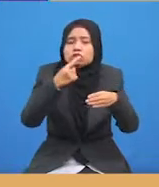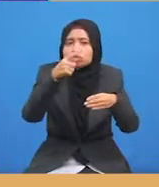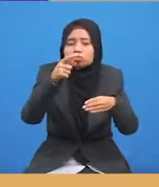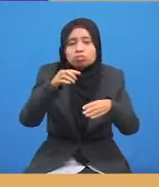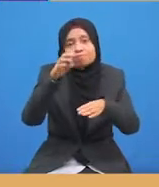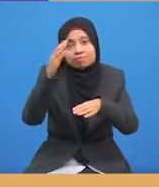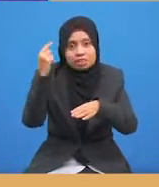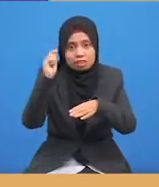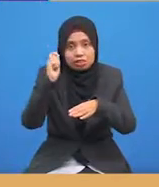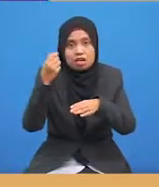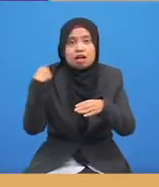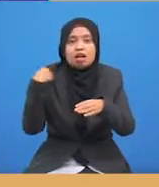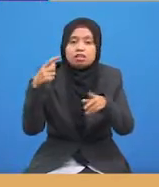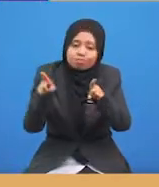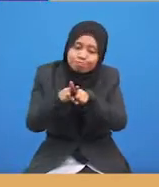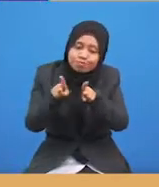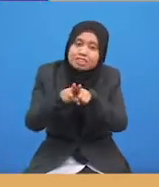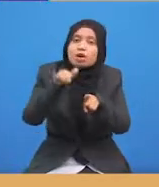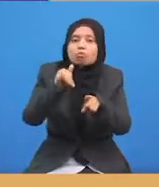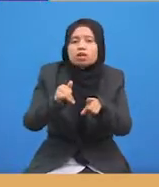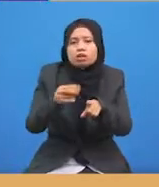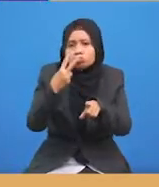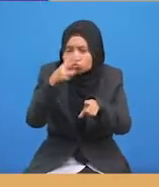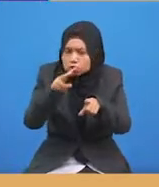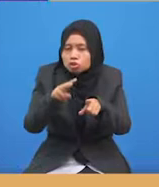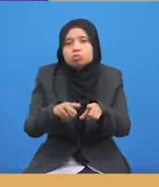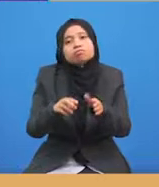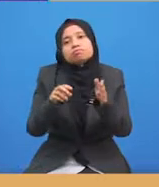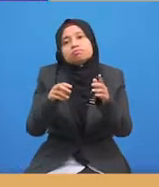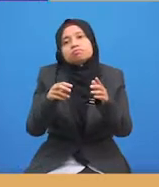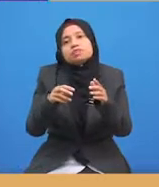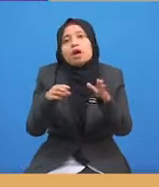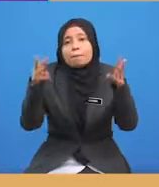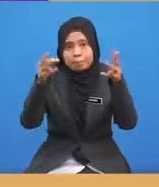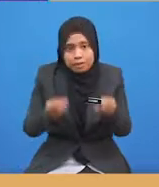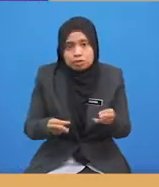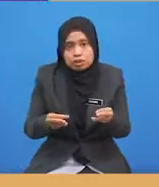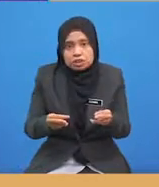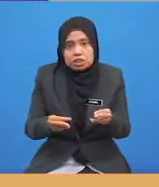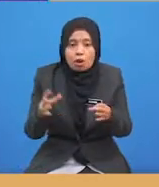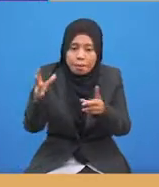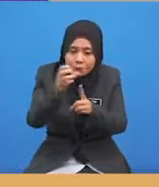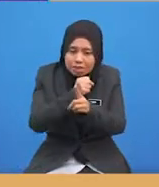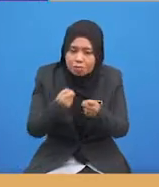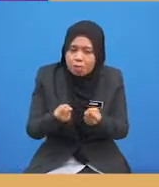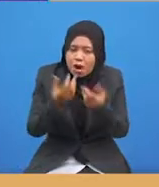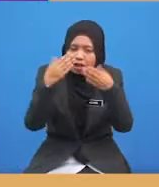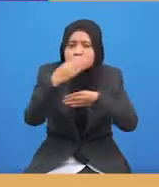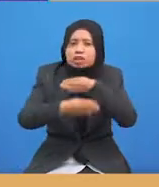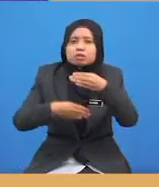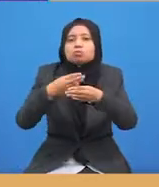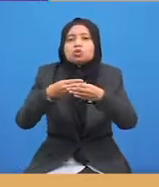atas, terdapat persamaan yang nyata, iaitu manusia mencapai banyak